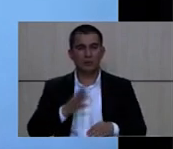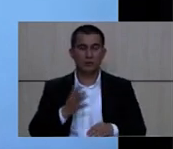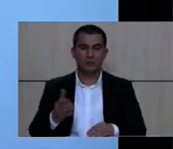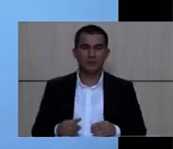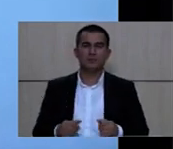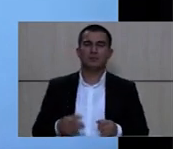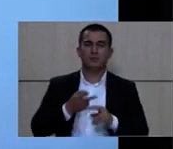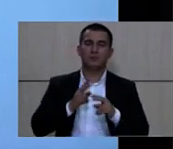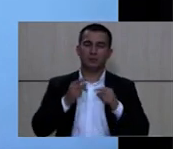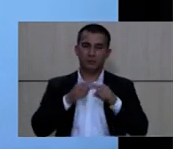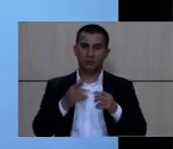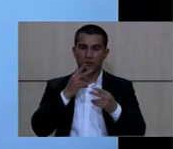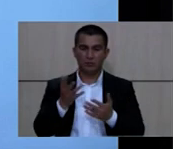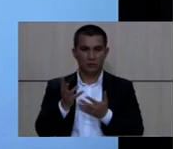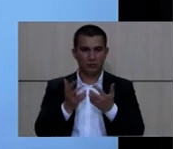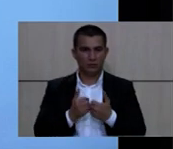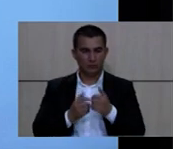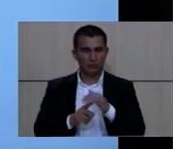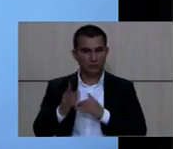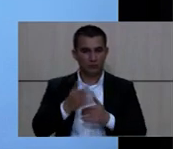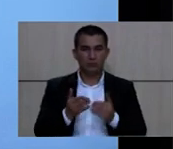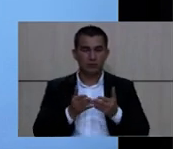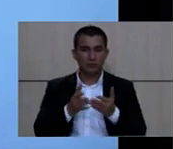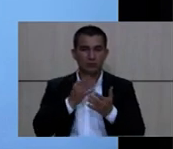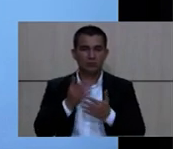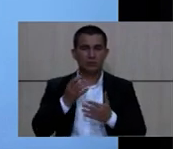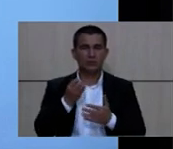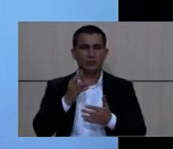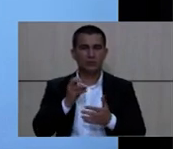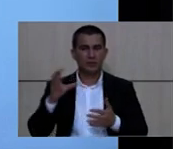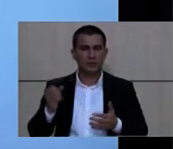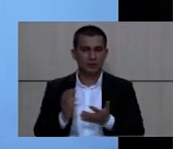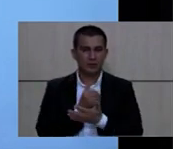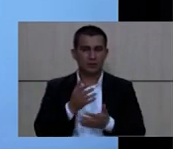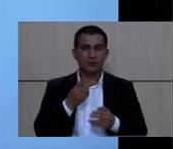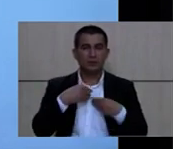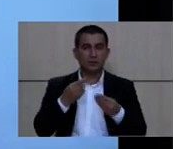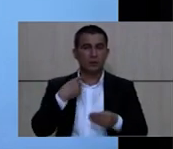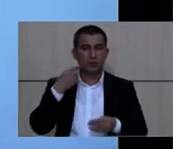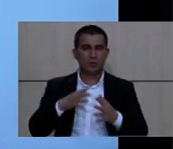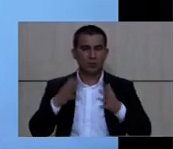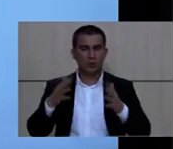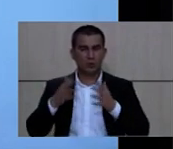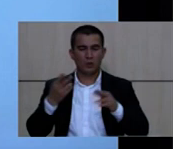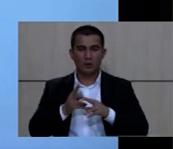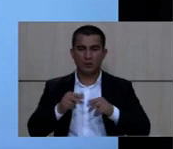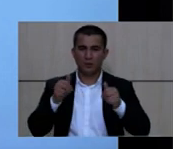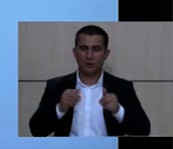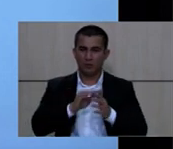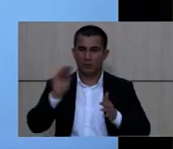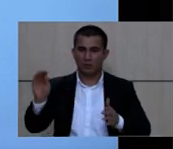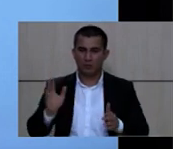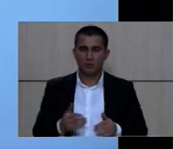Demak, yechishni boshladik. Qayiqning massasini topish uchun berilgan kattaliklarning son qiymatini formulaga